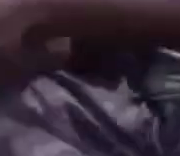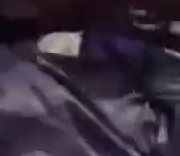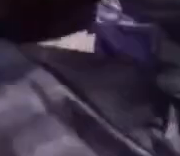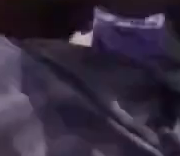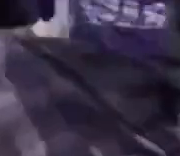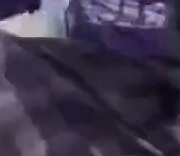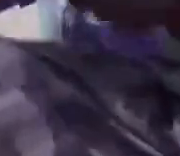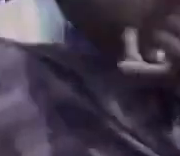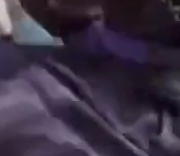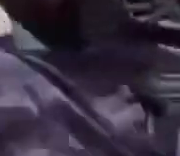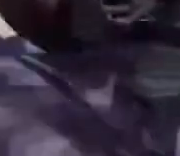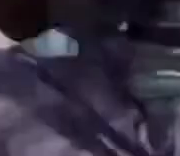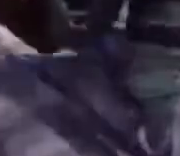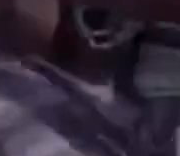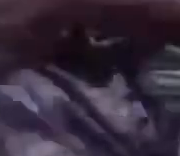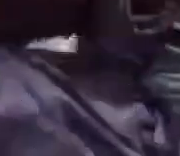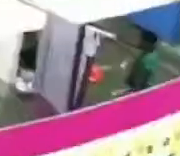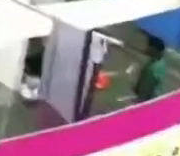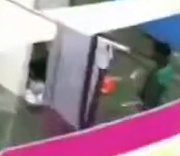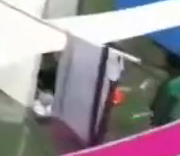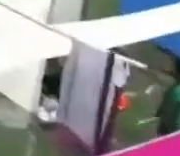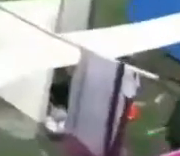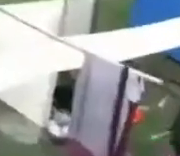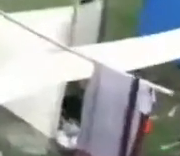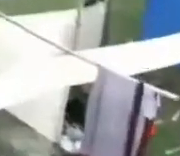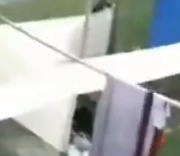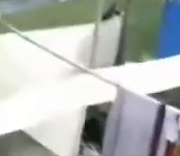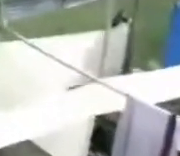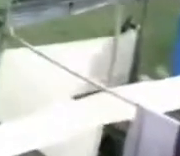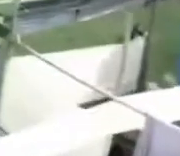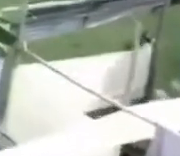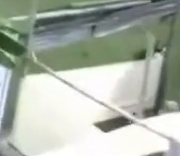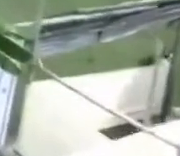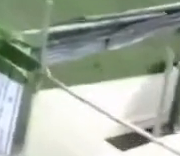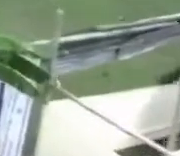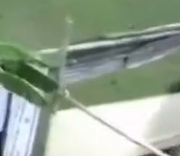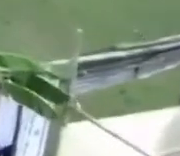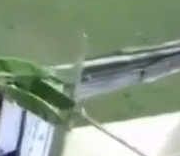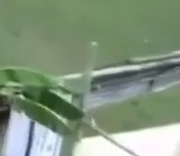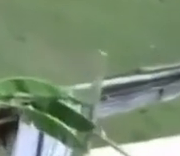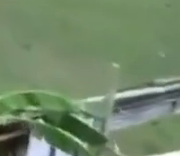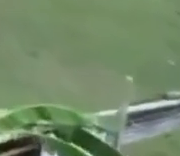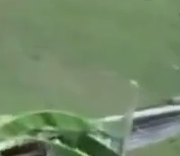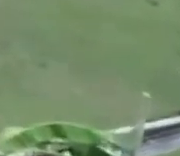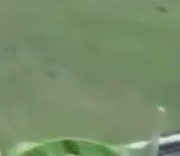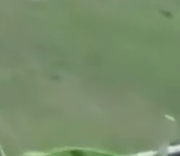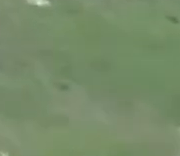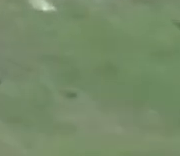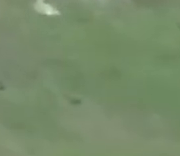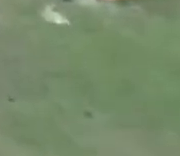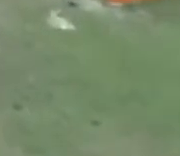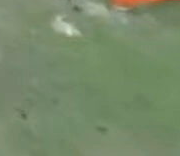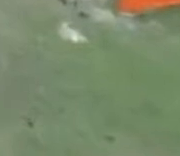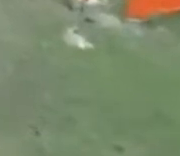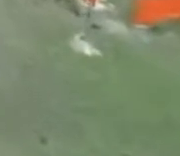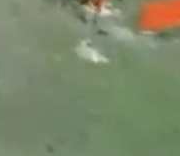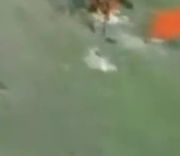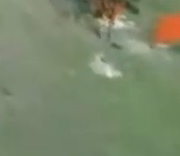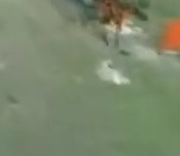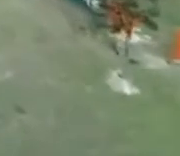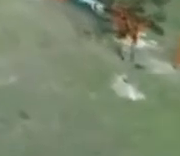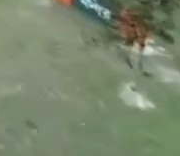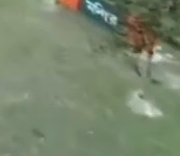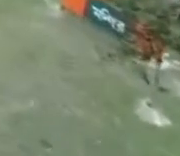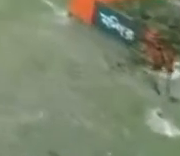সচেতন না হলে পরে, সচেতন না হলে পরে, সচেতন না হলে পরে হারাবো সজন, সময়